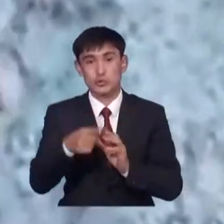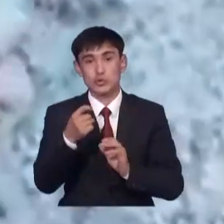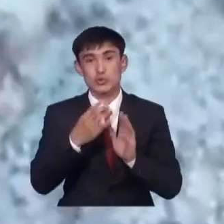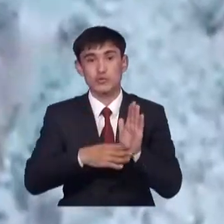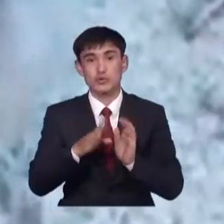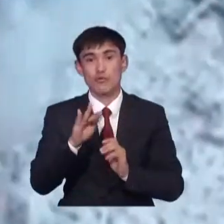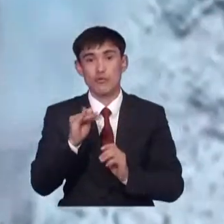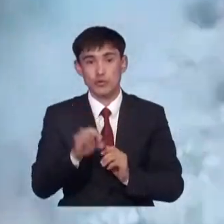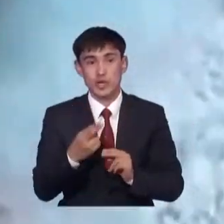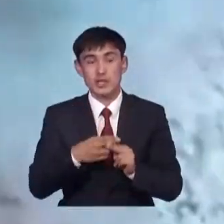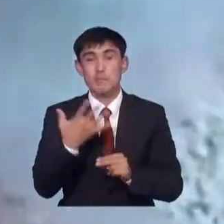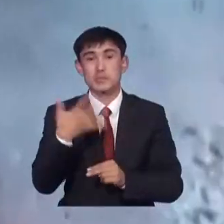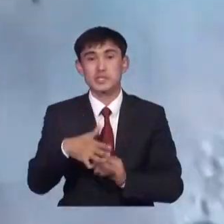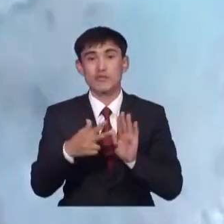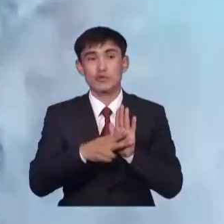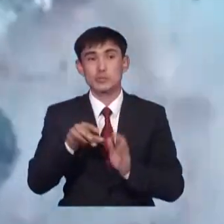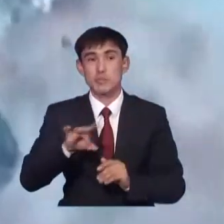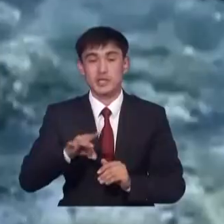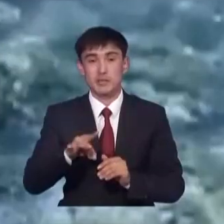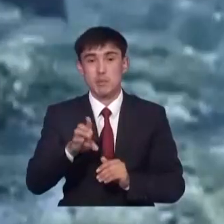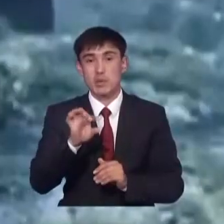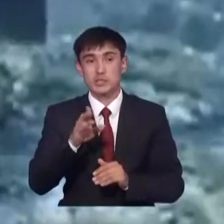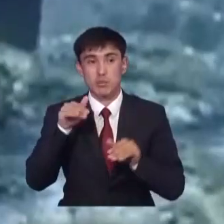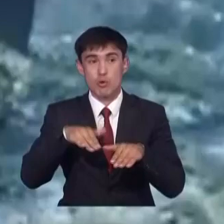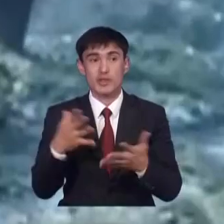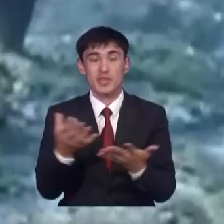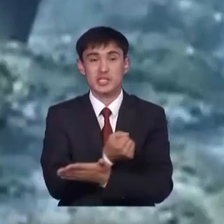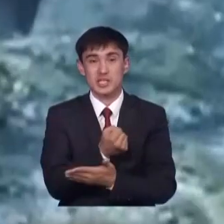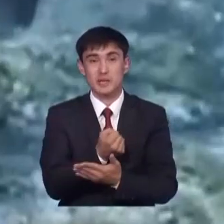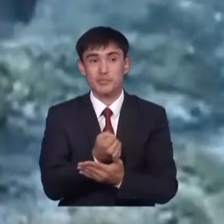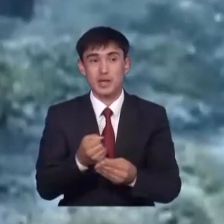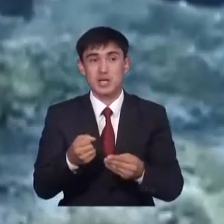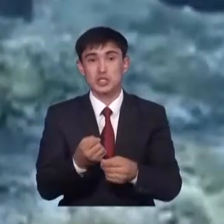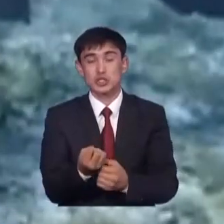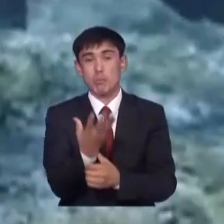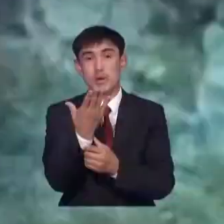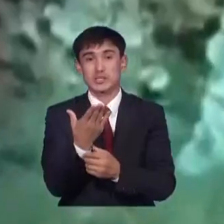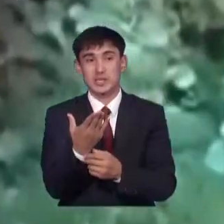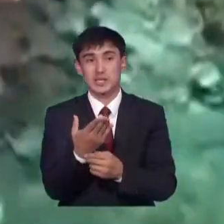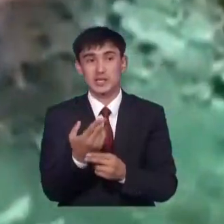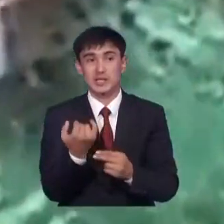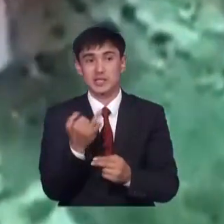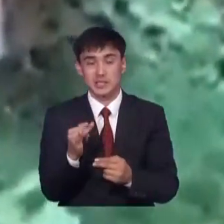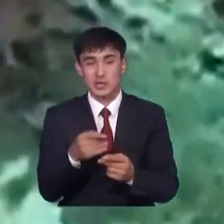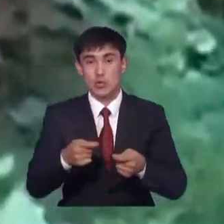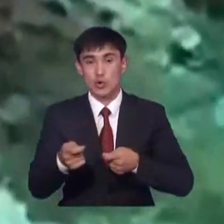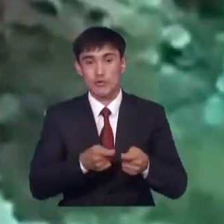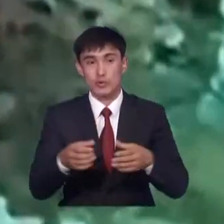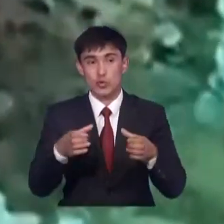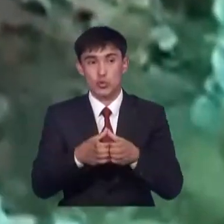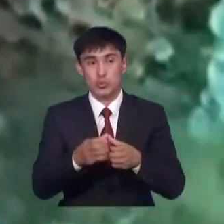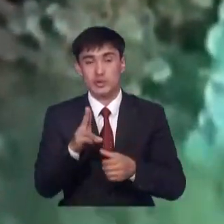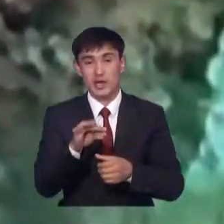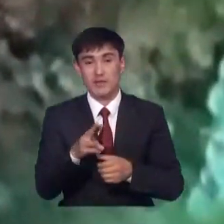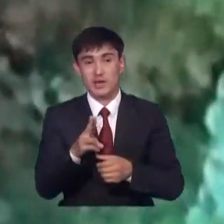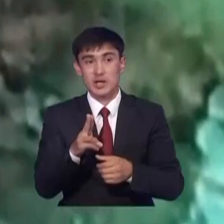190 футов, это почти 58 метров, в Балтийском море они нашли внушительную партию шампанского и не только. Руководитель группы